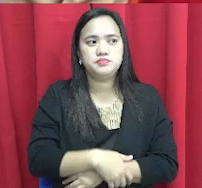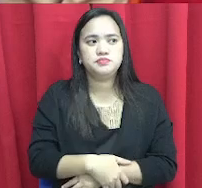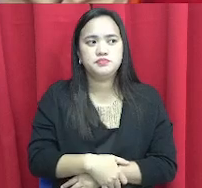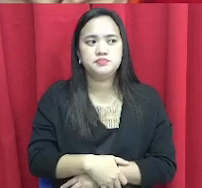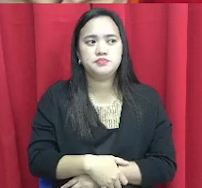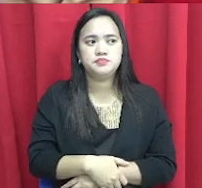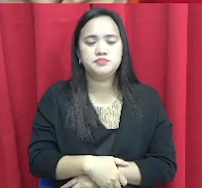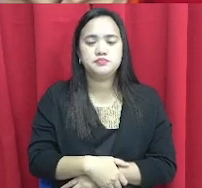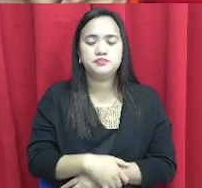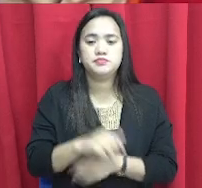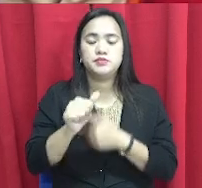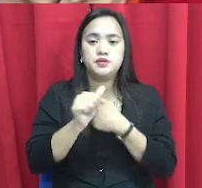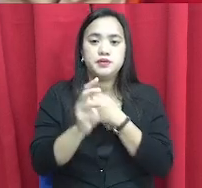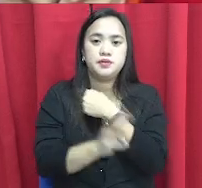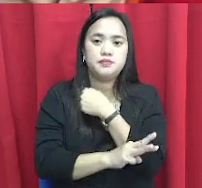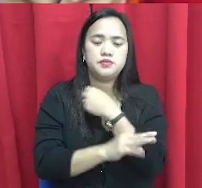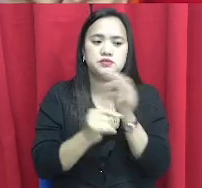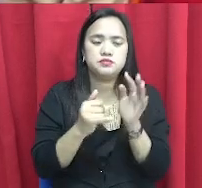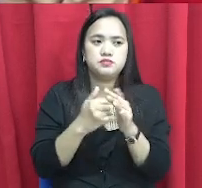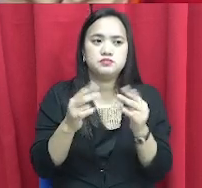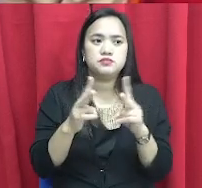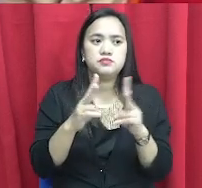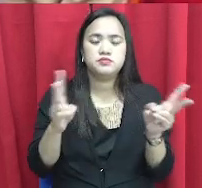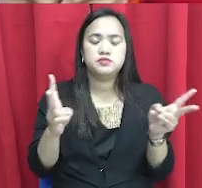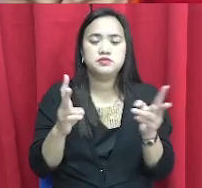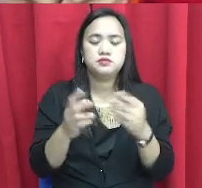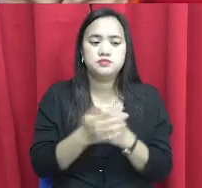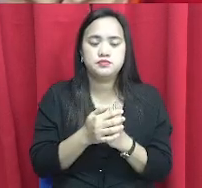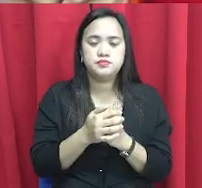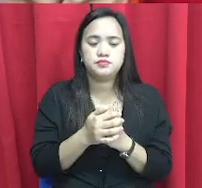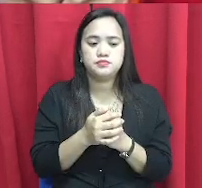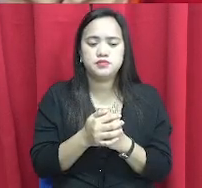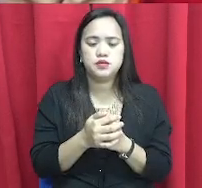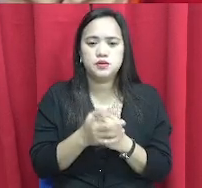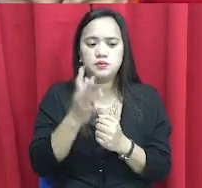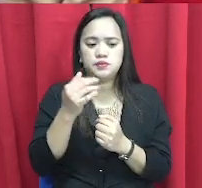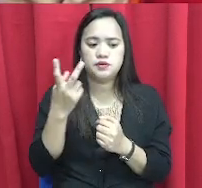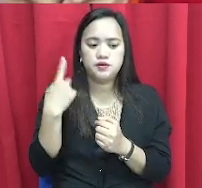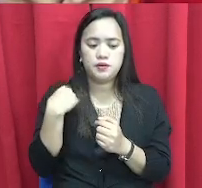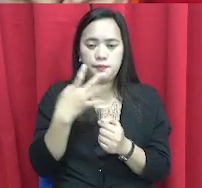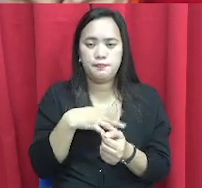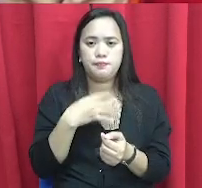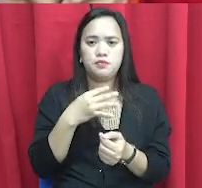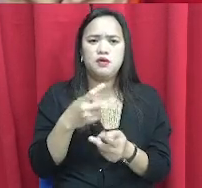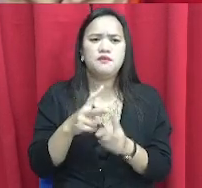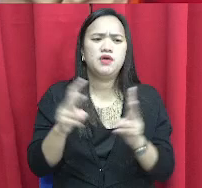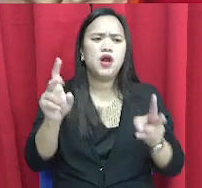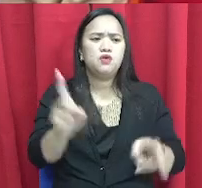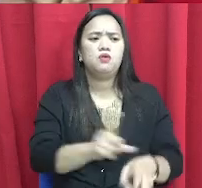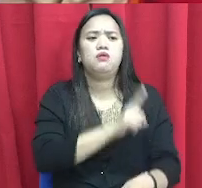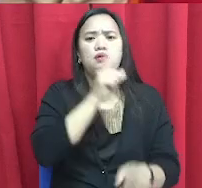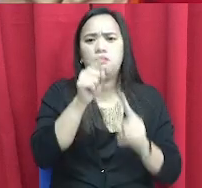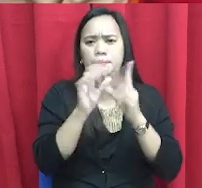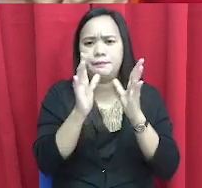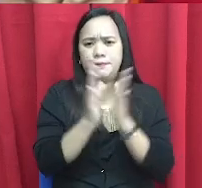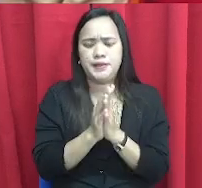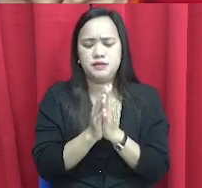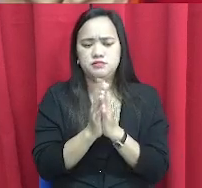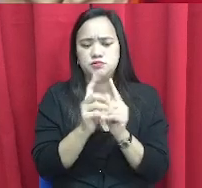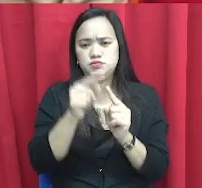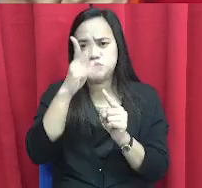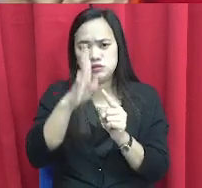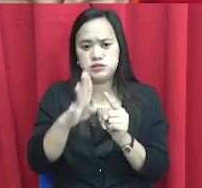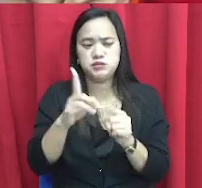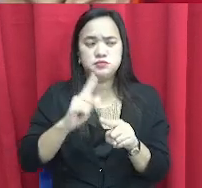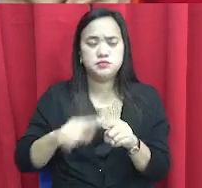ay kay Abraham napakahirap sa kanyang suwayin ang Diyos pwede naman siyang magreklamo Ang tagal naming pinag-pray to eh grabe naman yan